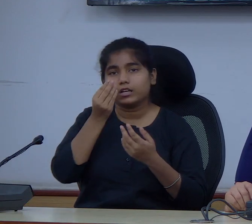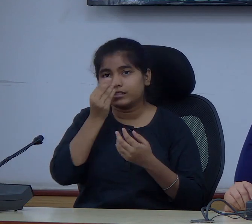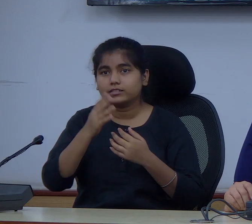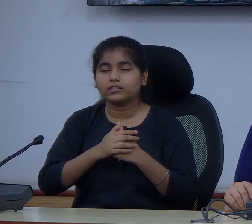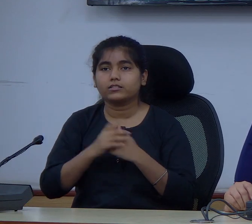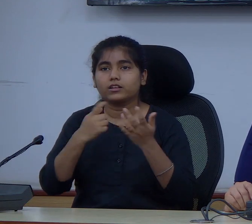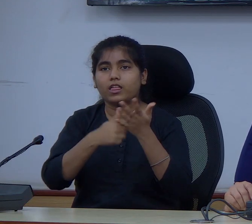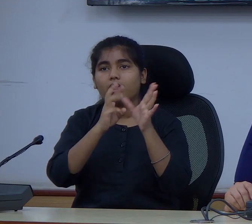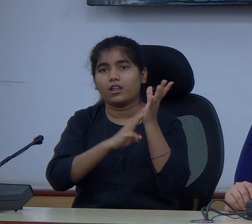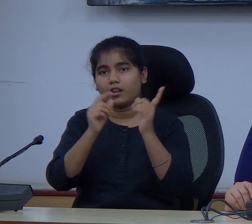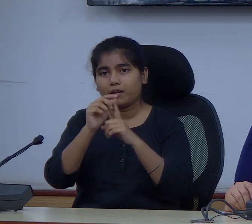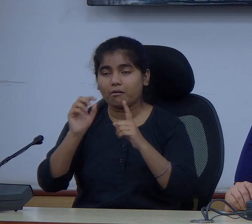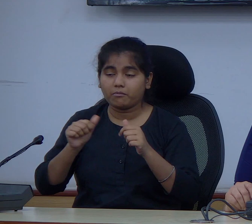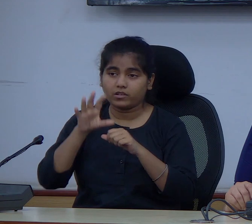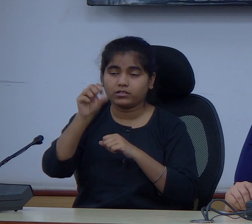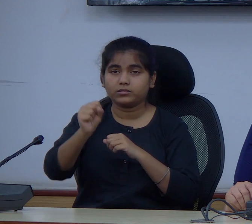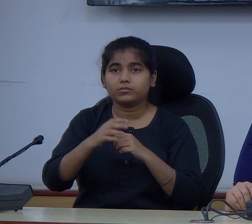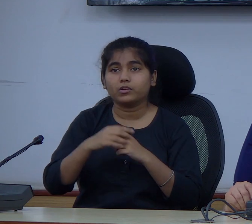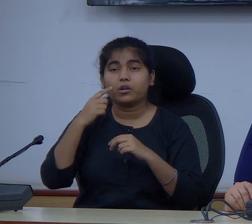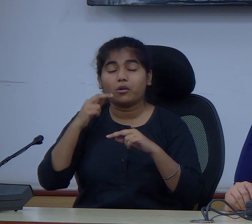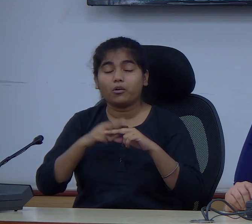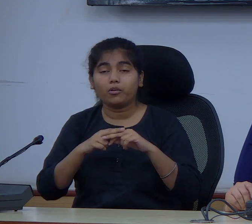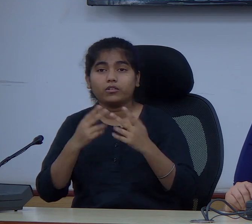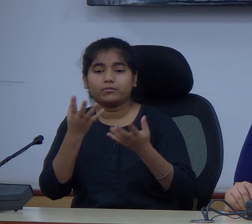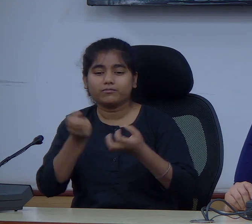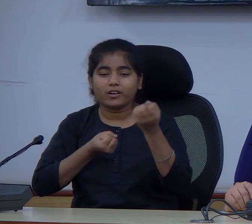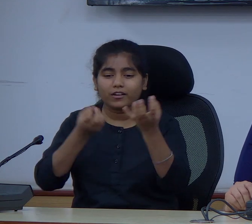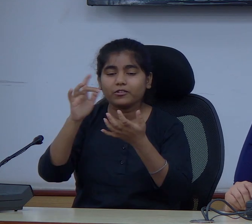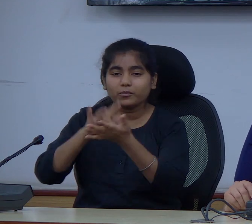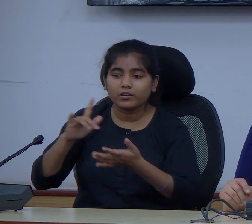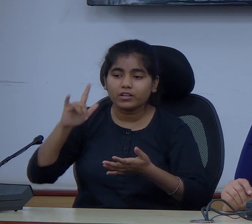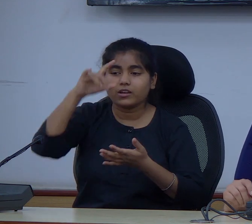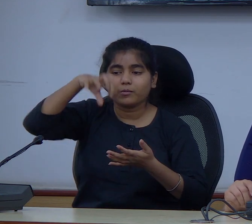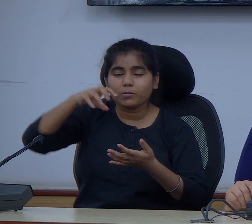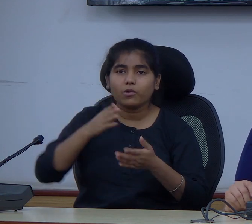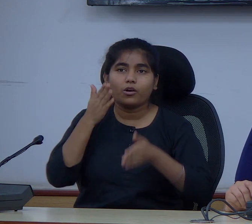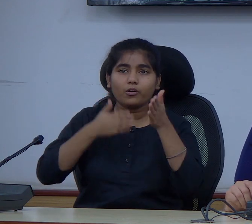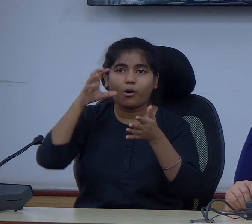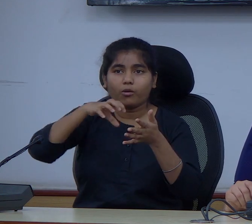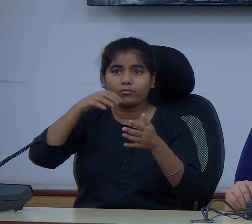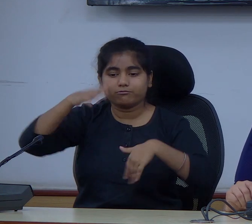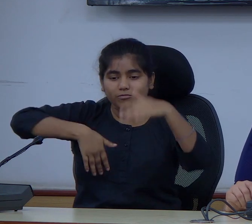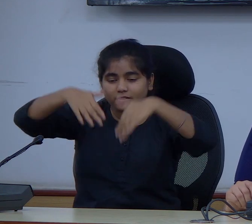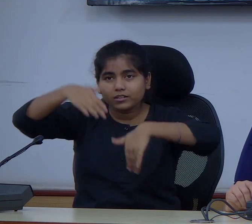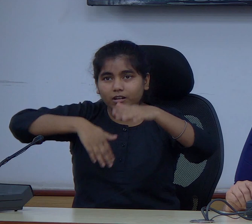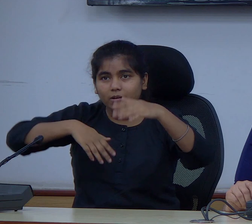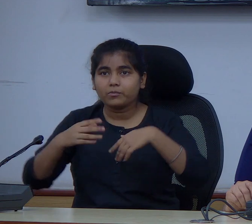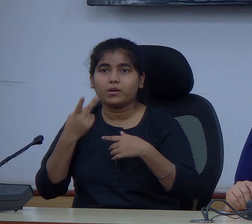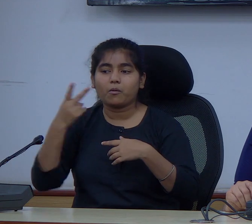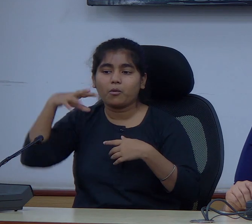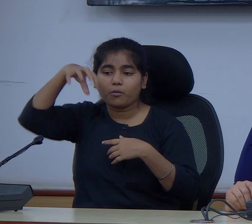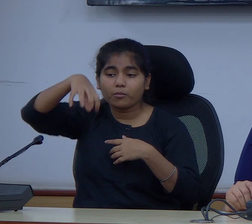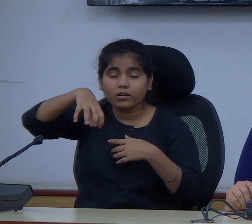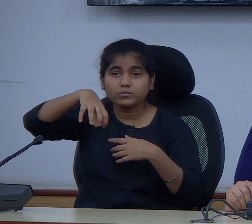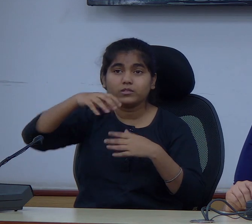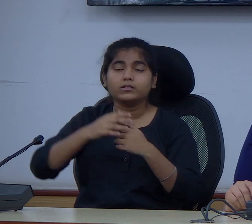रैम्प्स एक्सेसिबल हो, और कितना अच्छा होगा अगर हमारे सारे मार्केट प्लेसेस, एयरपोर्ट्स, रेलवेज, रोड्स, रोड बस स्टैंड